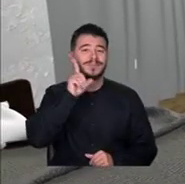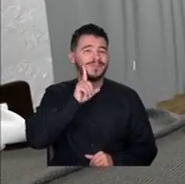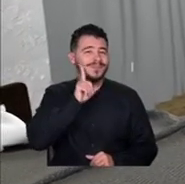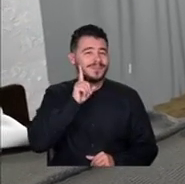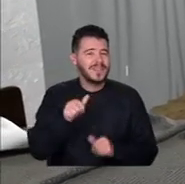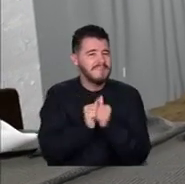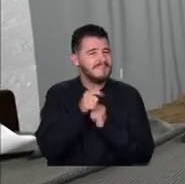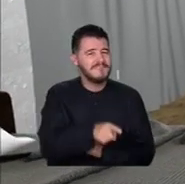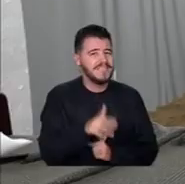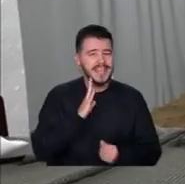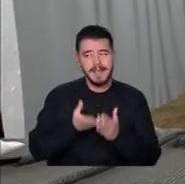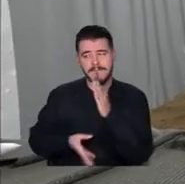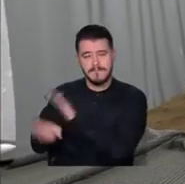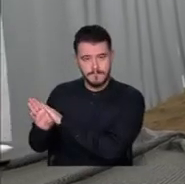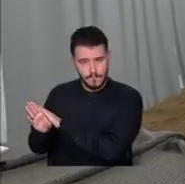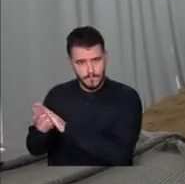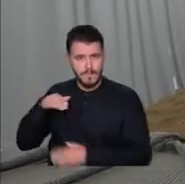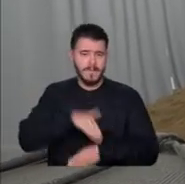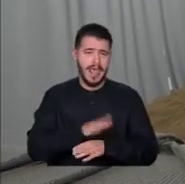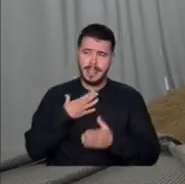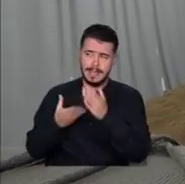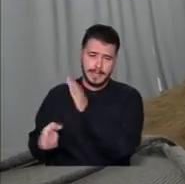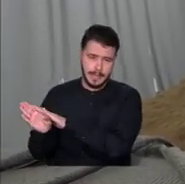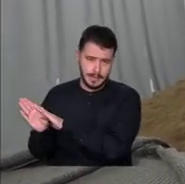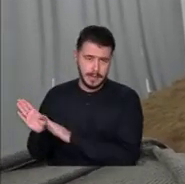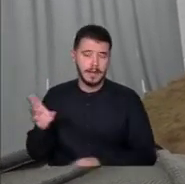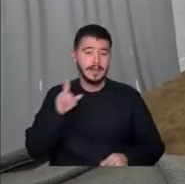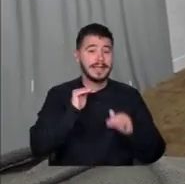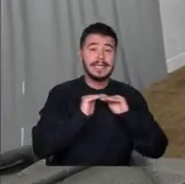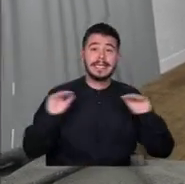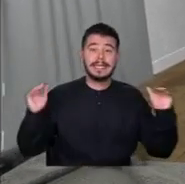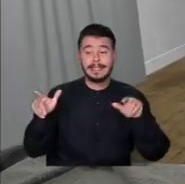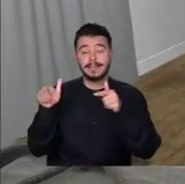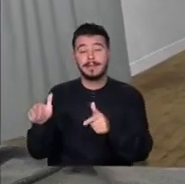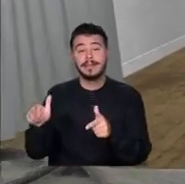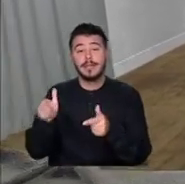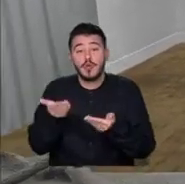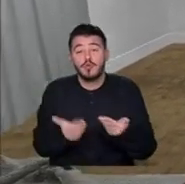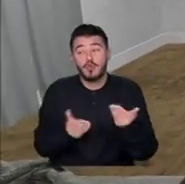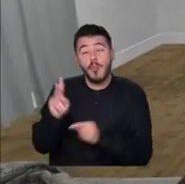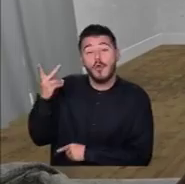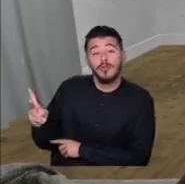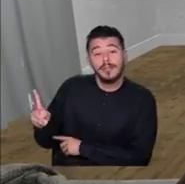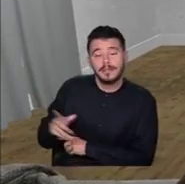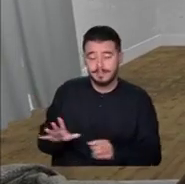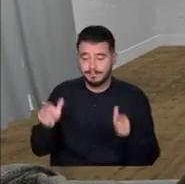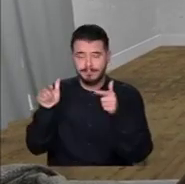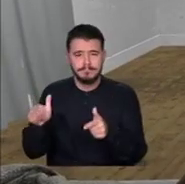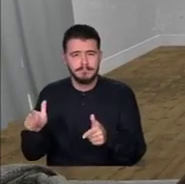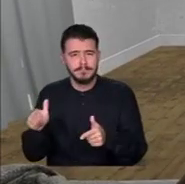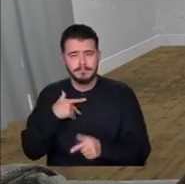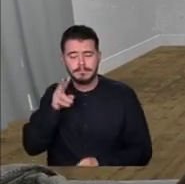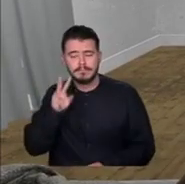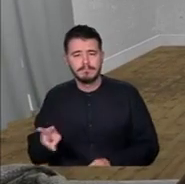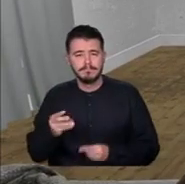βράδυ. Η Ειρήνη μένει να φυλάει το παιδί. Το παιδί κάποια στιγμή παρουσιάζει μια δυσκολία στην